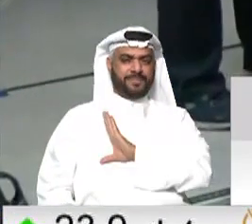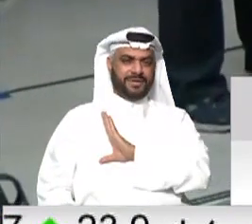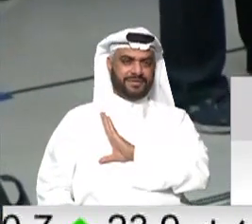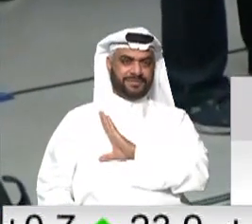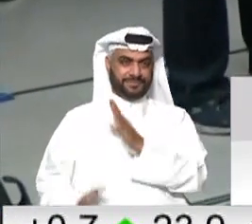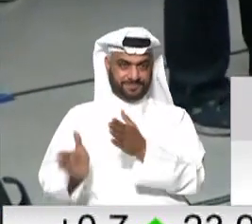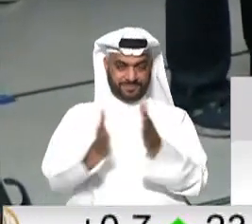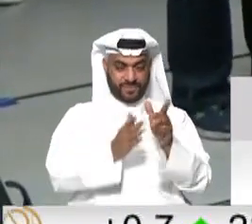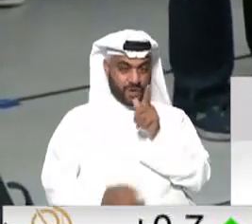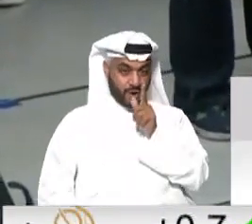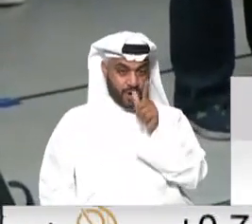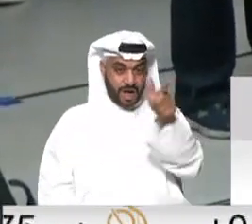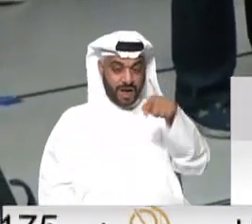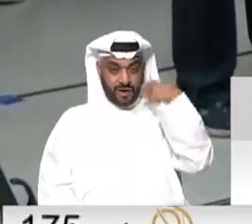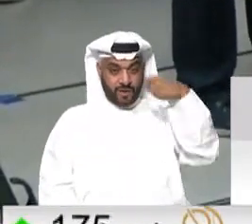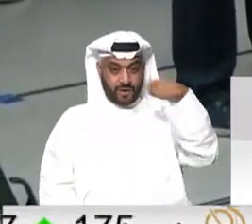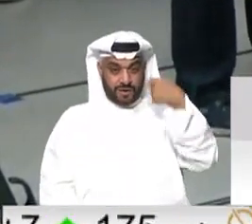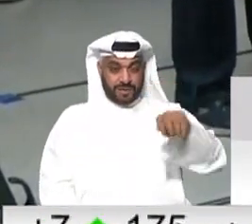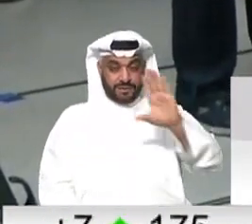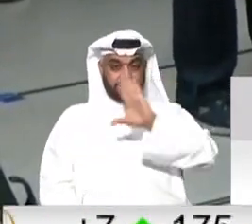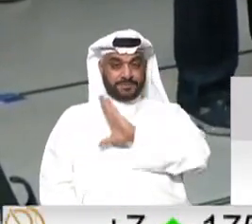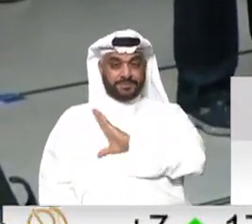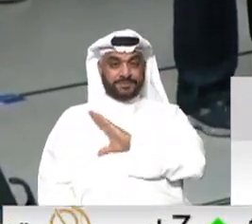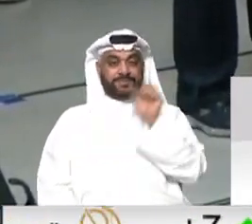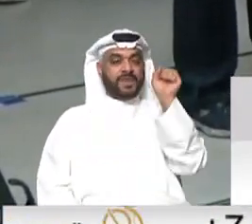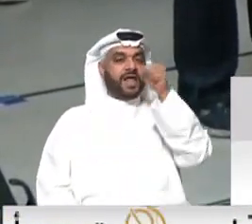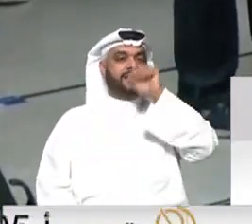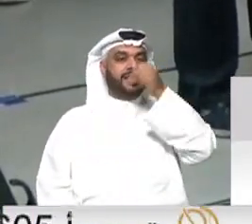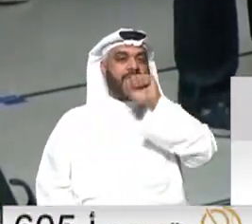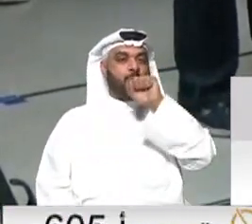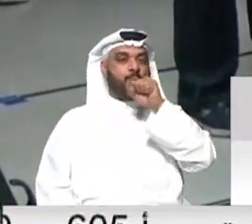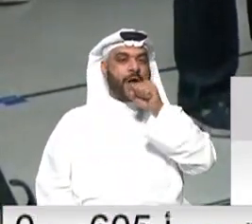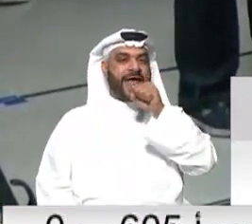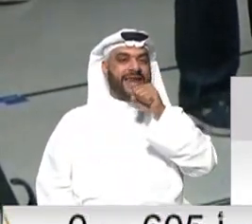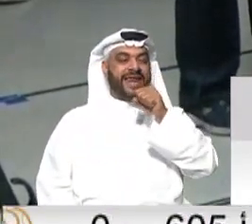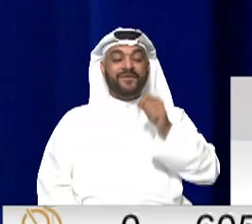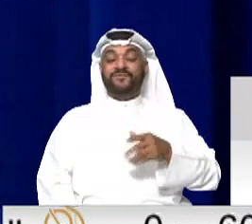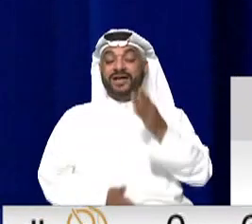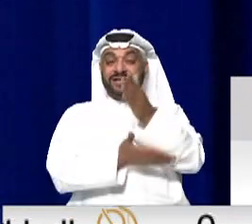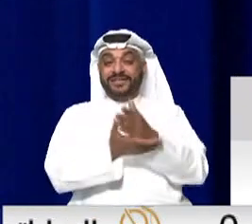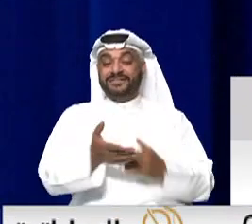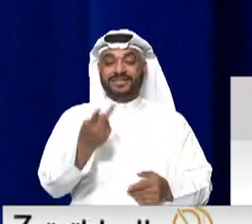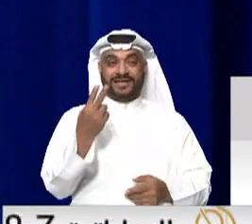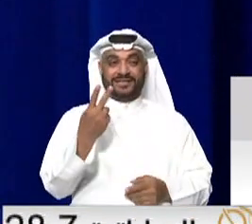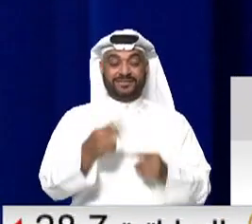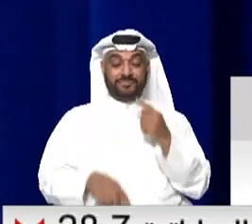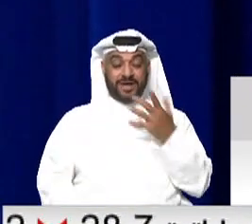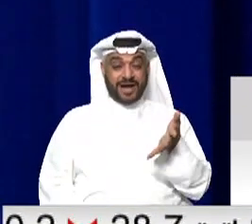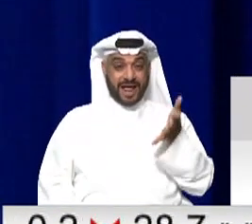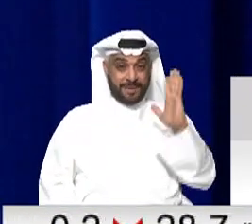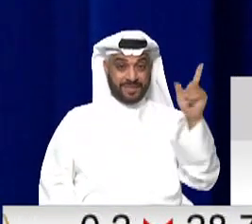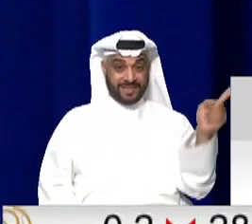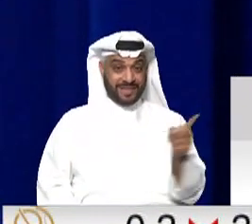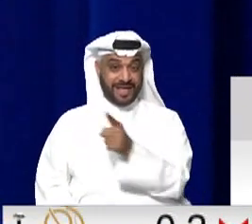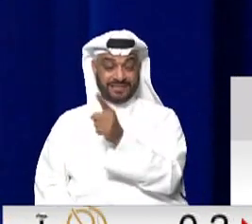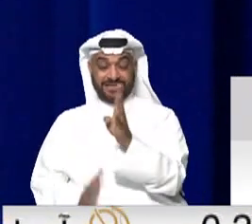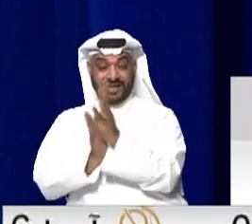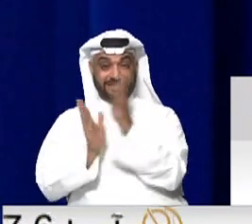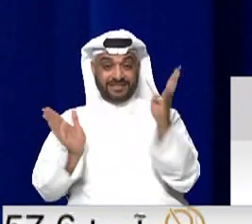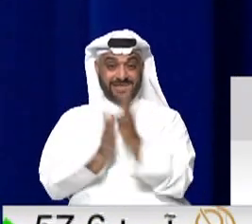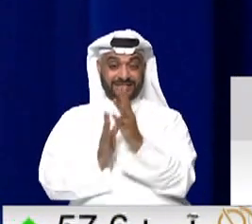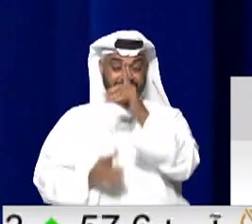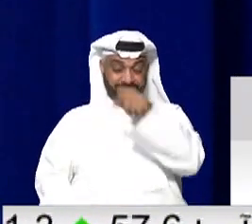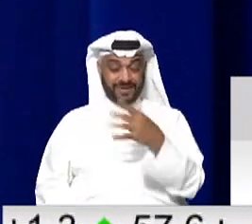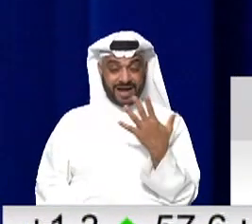الدفاع أن التدريبات ستنقسم إلى جزئين في الفترة ما بين 15 إلى 19 من مايو وأخرى في